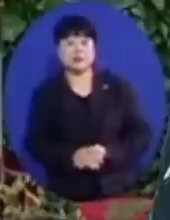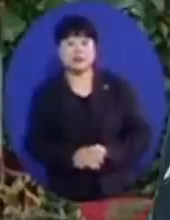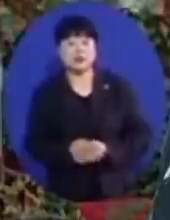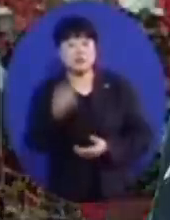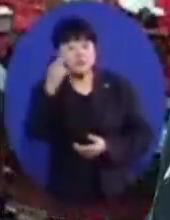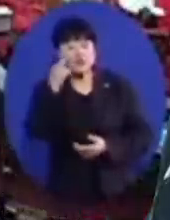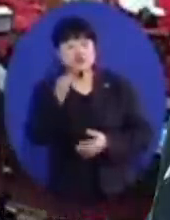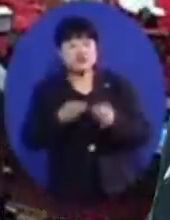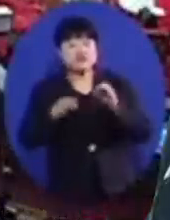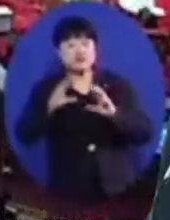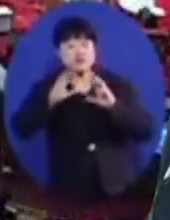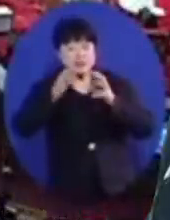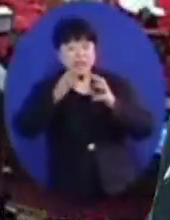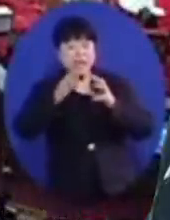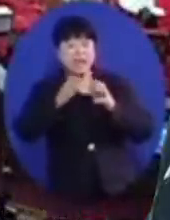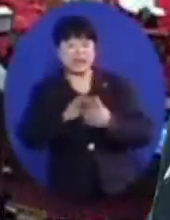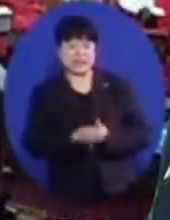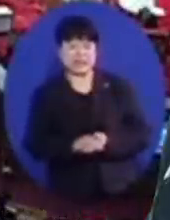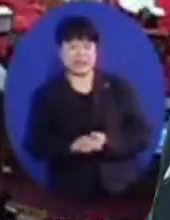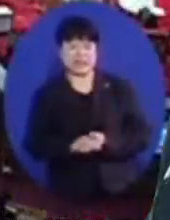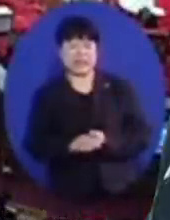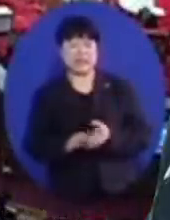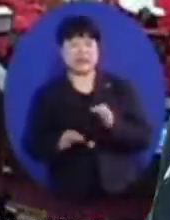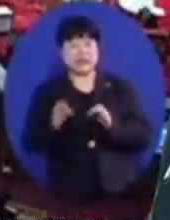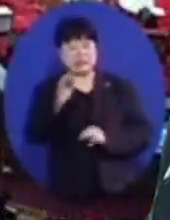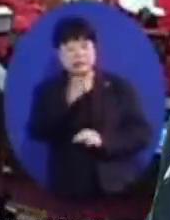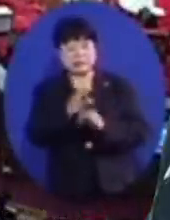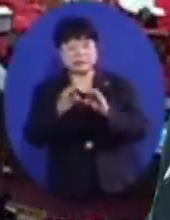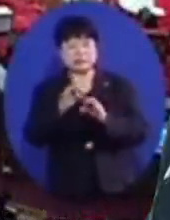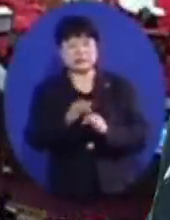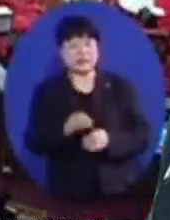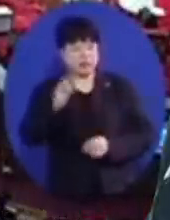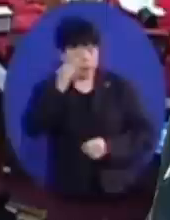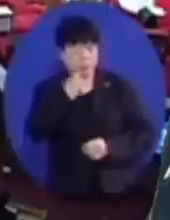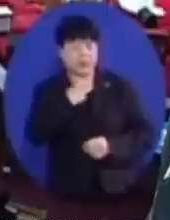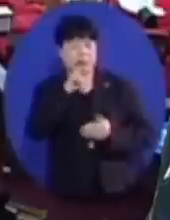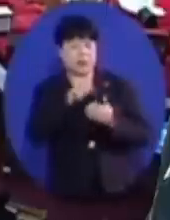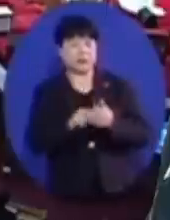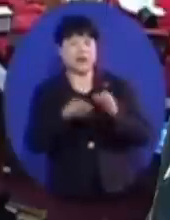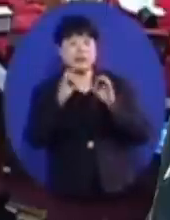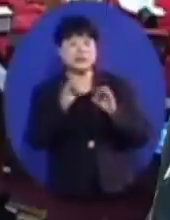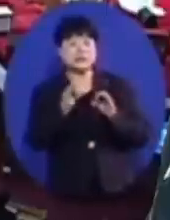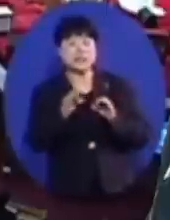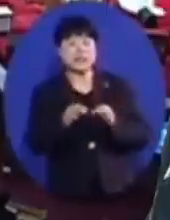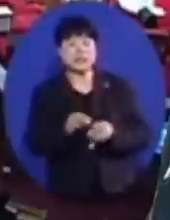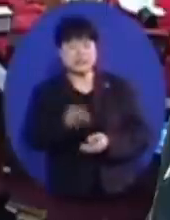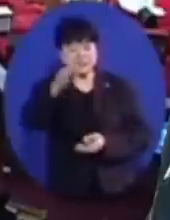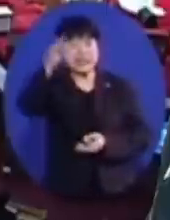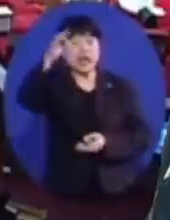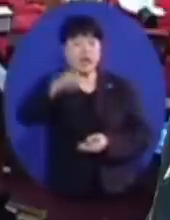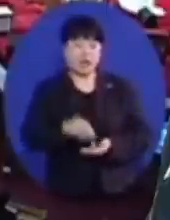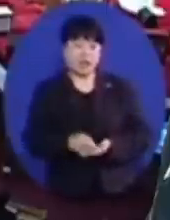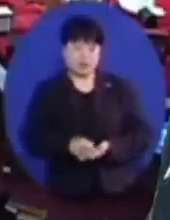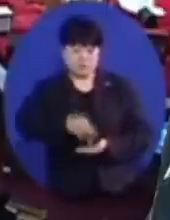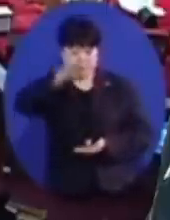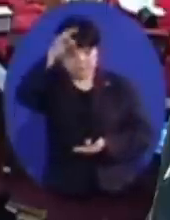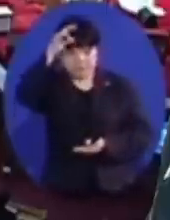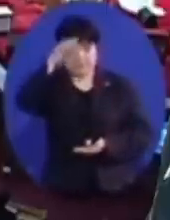경제의 뉴욕의 원가로부터 시작된 경제 대공황으로 은행의 이자가 갑자기 높아졌습니다